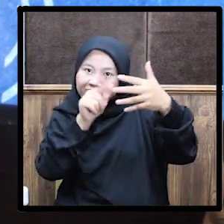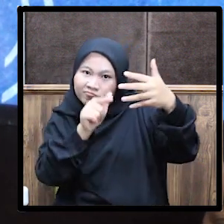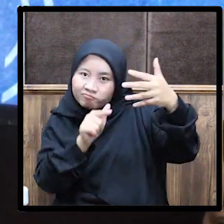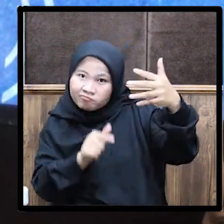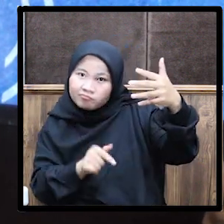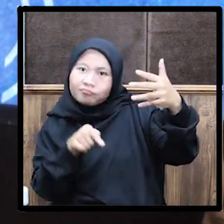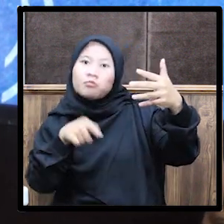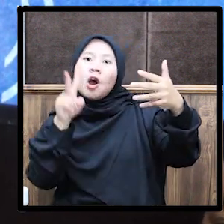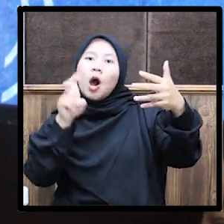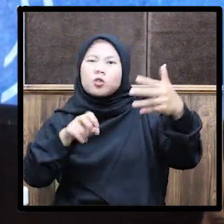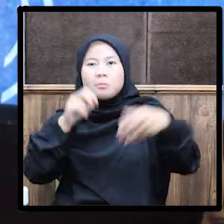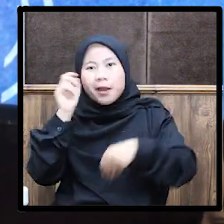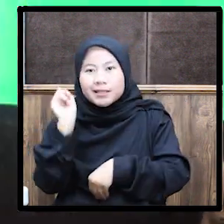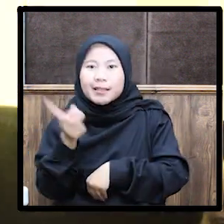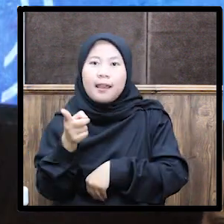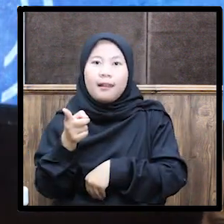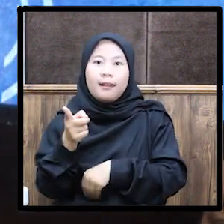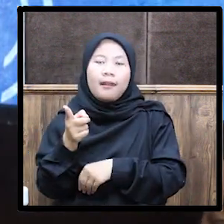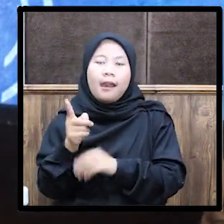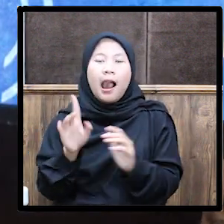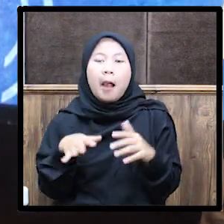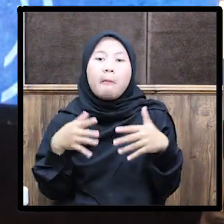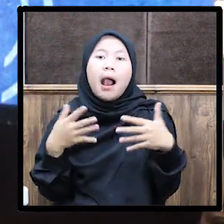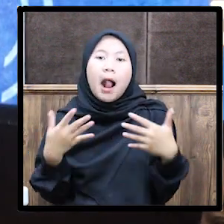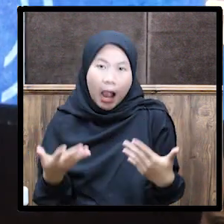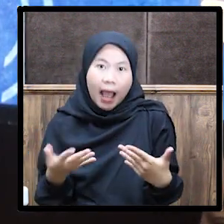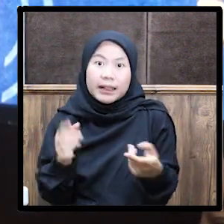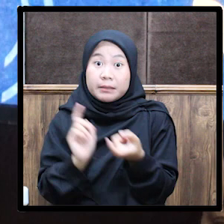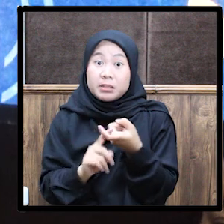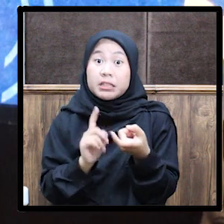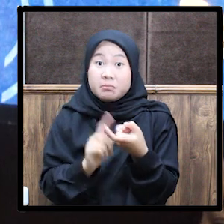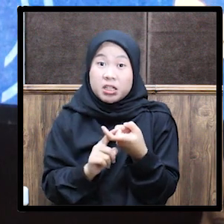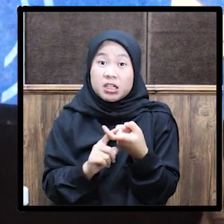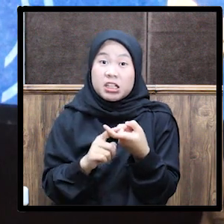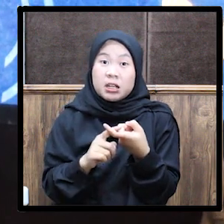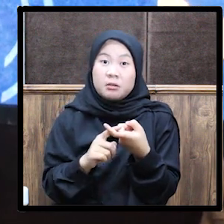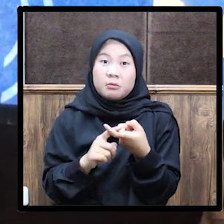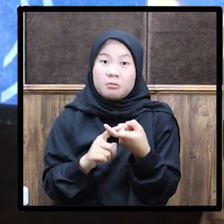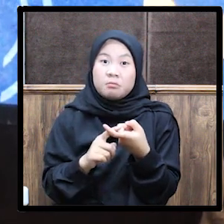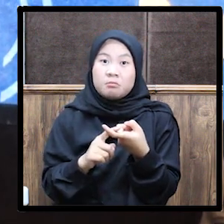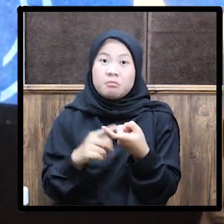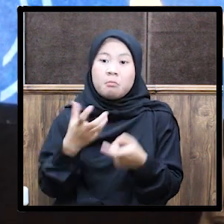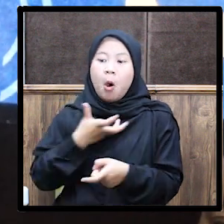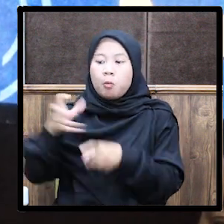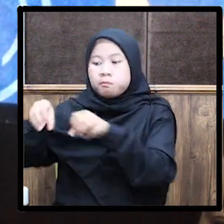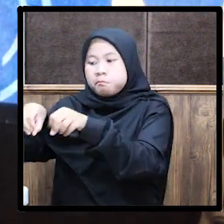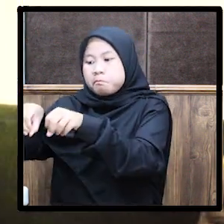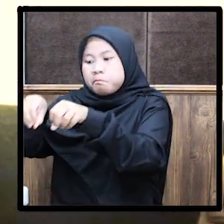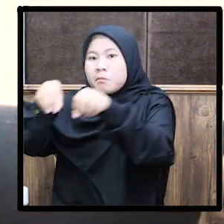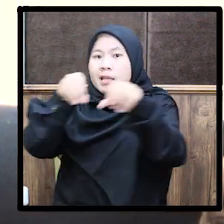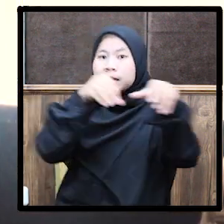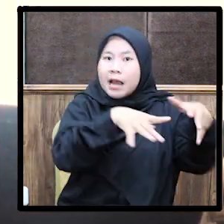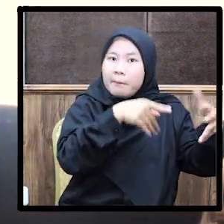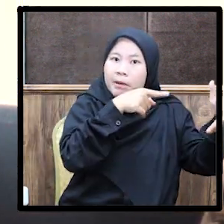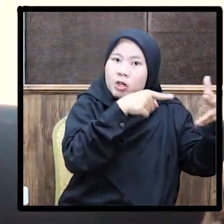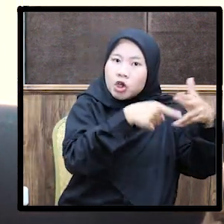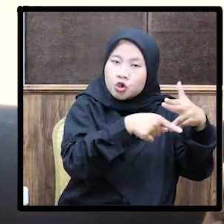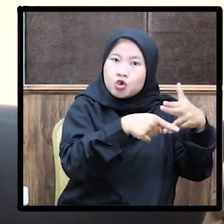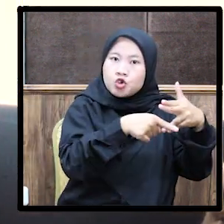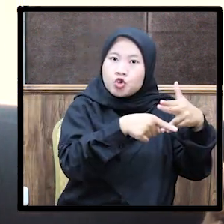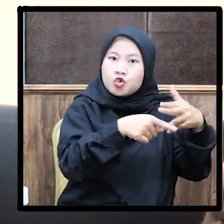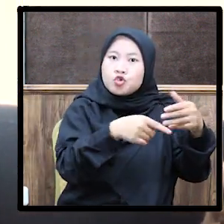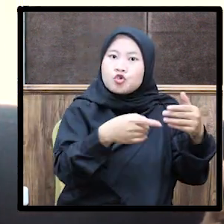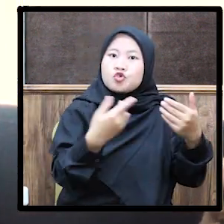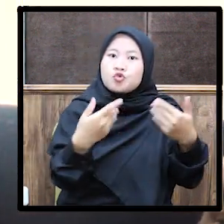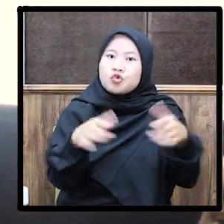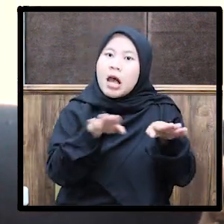dipastikan. Apakah kemudian teman-teman yang akan melakukan proses pindah memilih itu memenuhi kriteria-kriteria itu. Dan